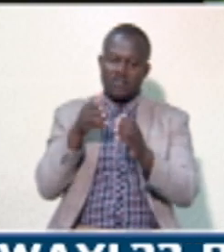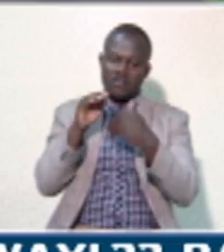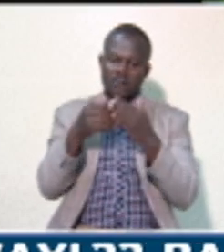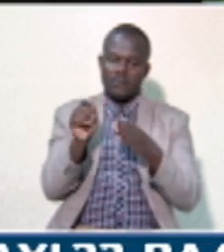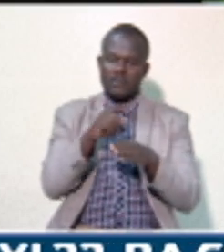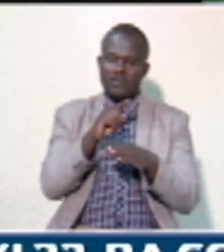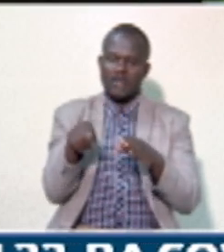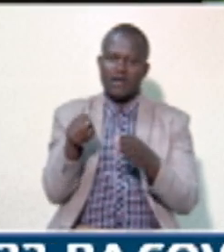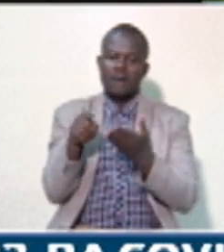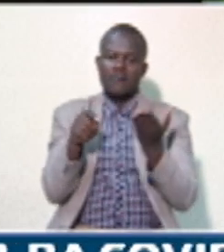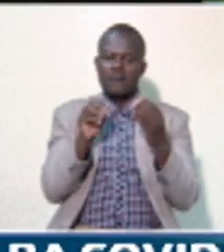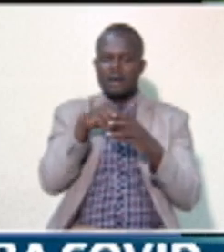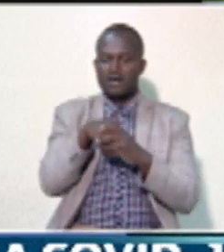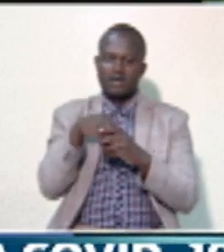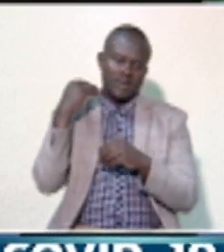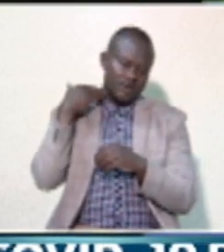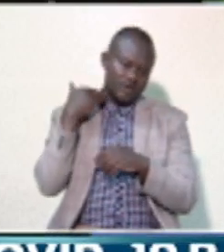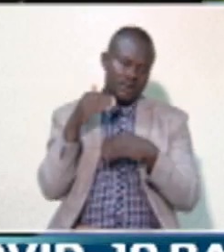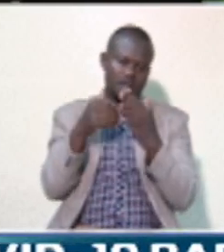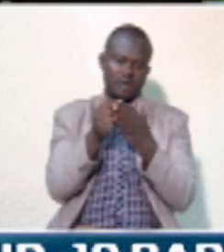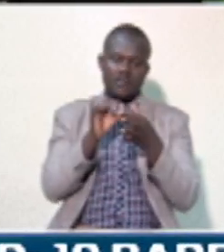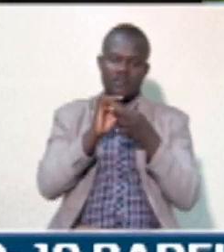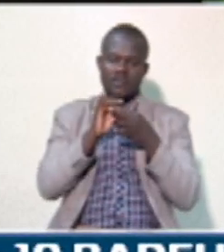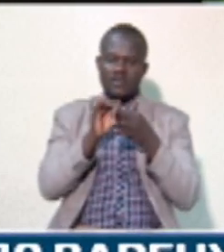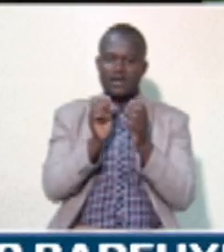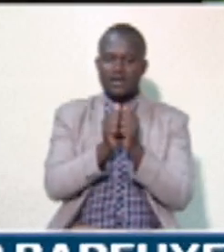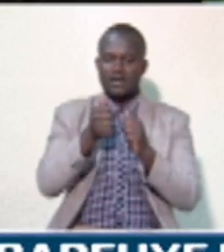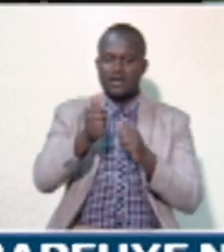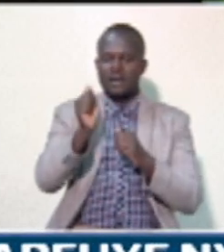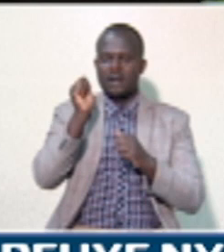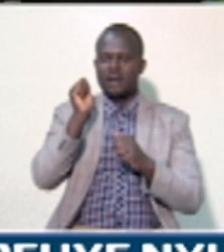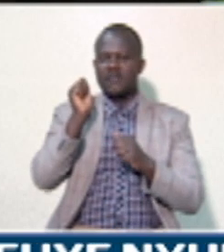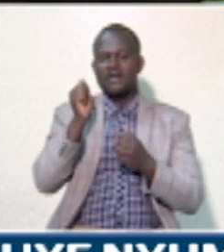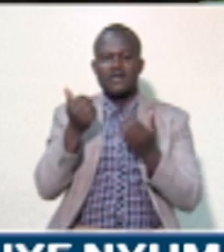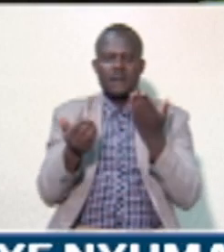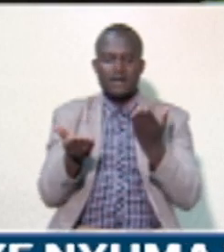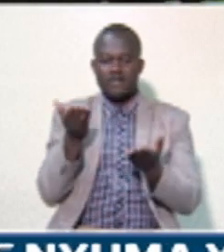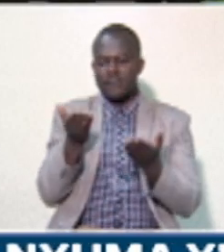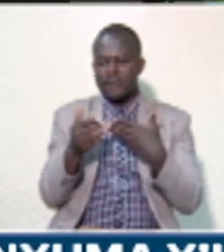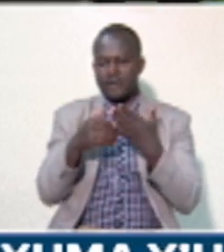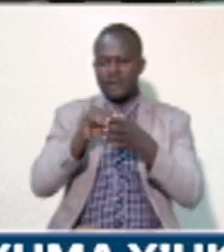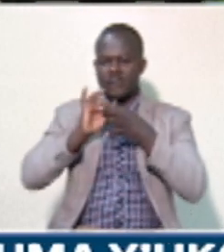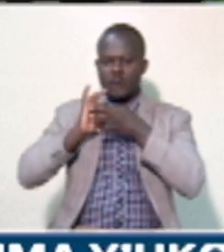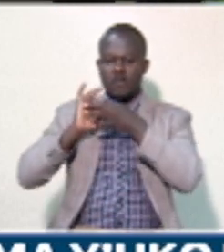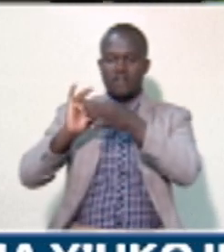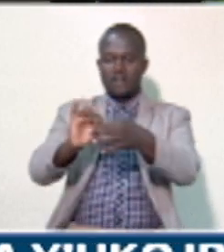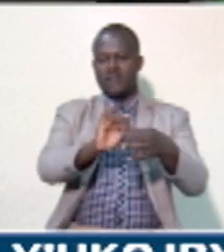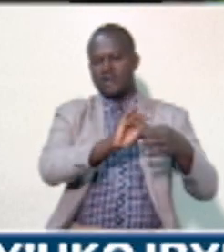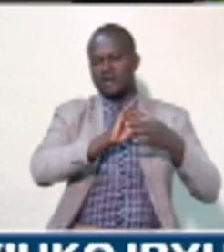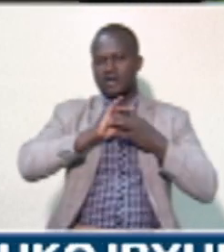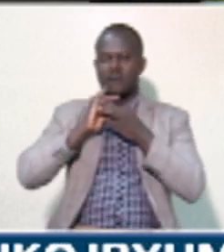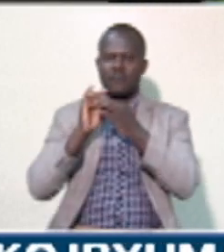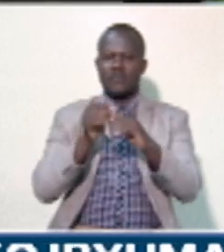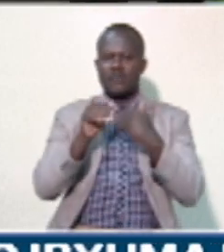byaha aregwa bya jenoside n'ibindi bifitanye isano nayo. Ngira ngo ubufatanye bwo